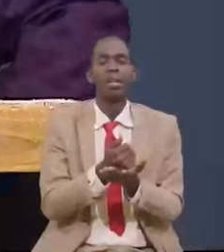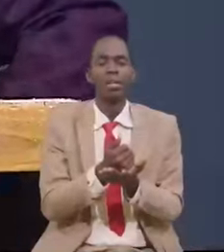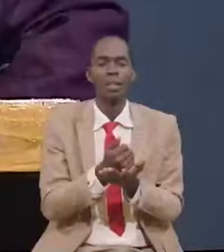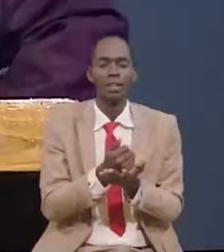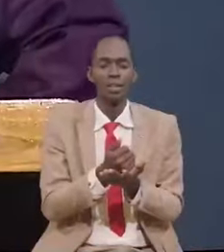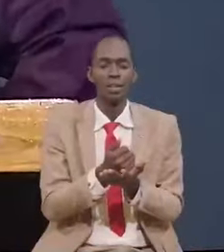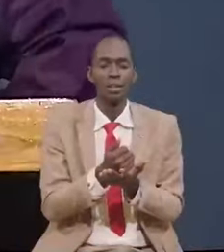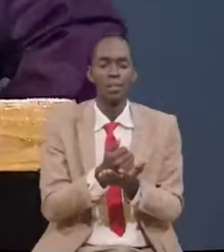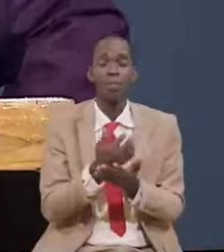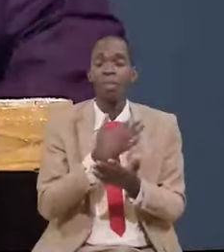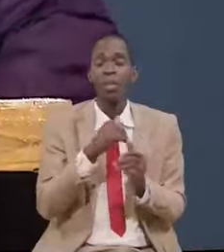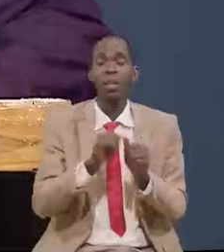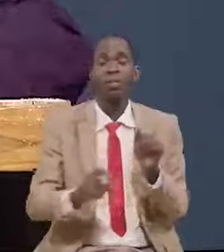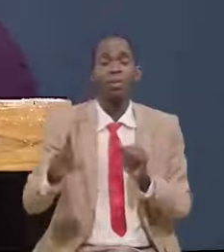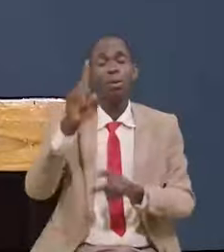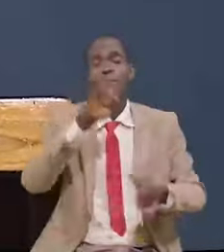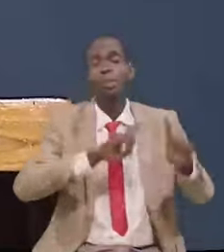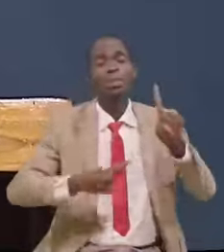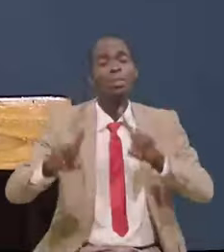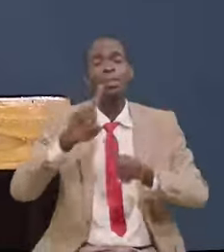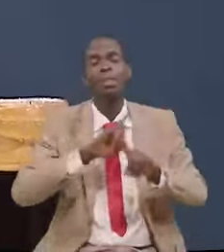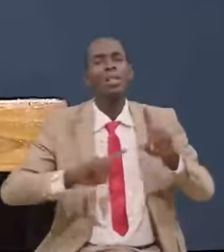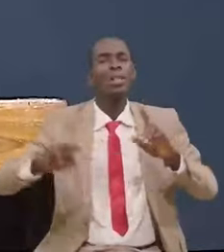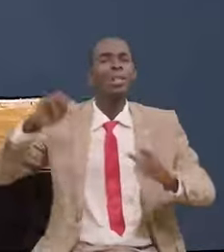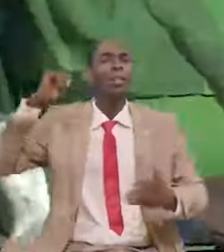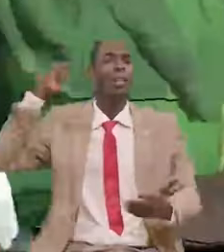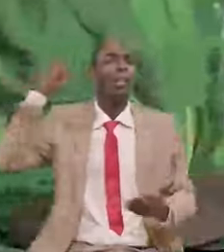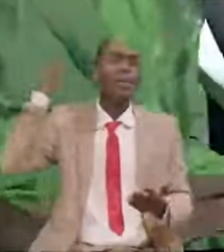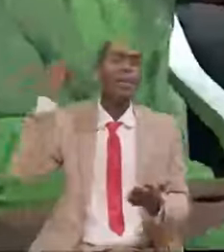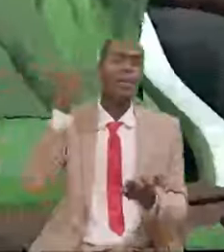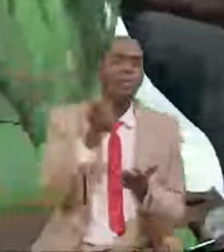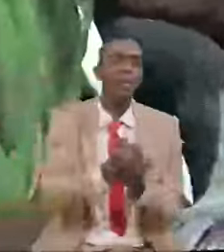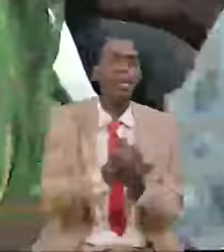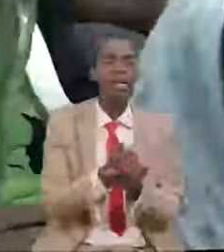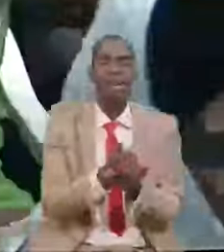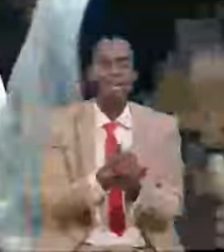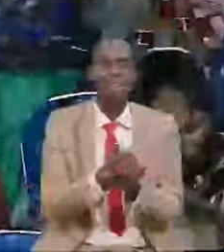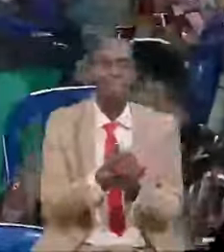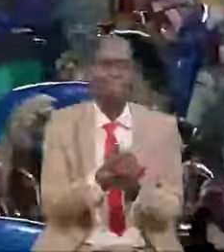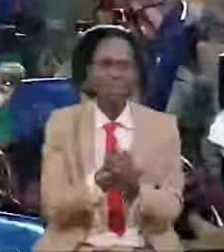Et tout le monde crie Amen.